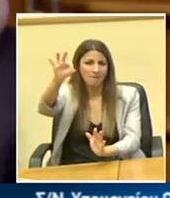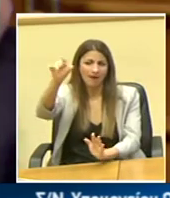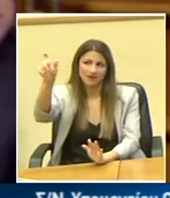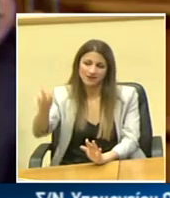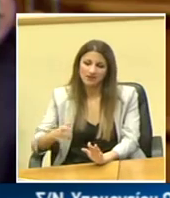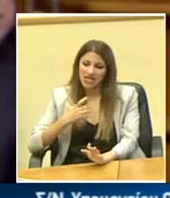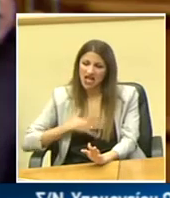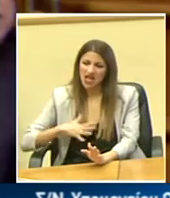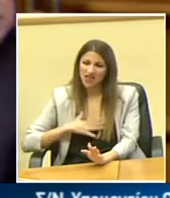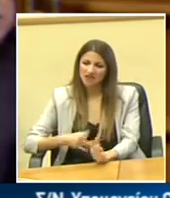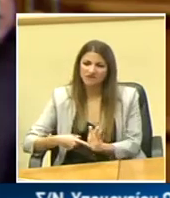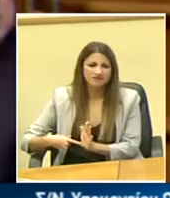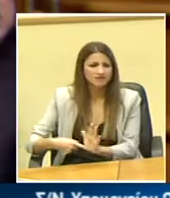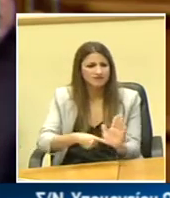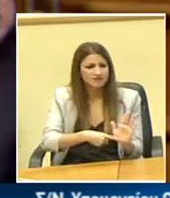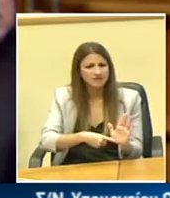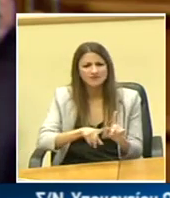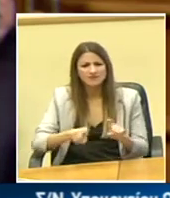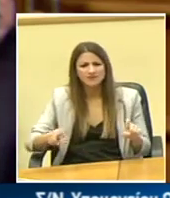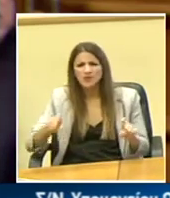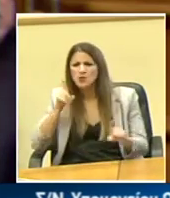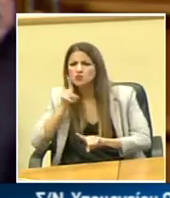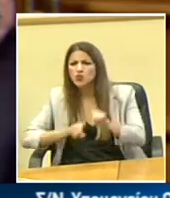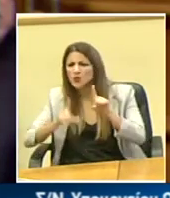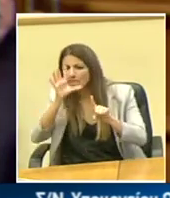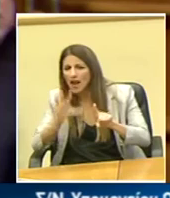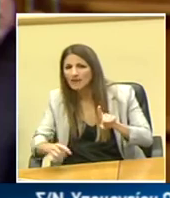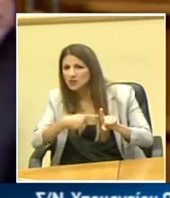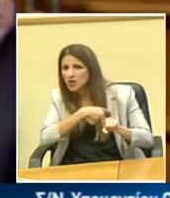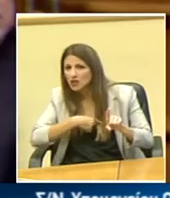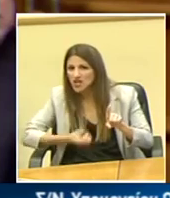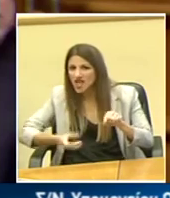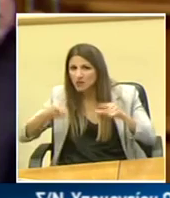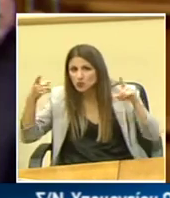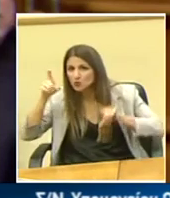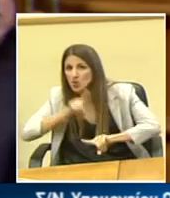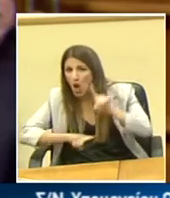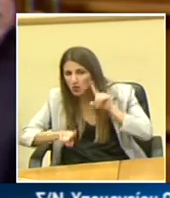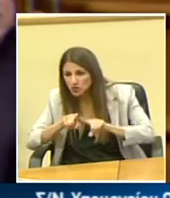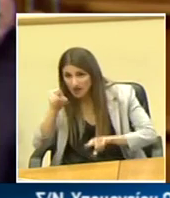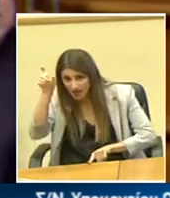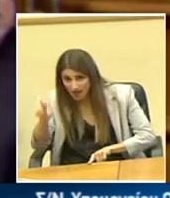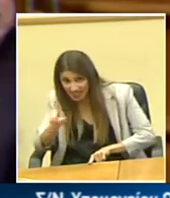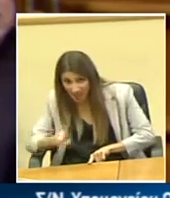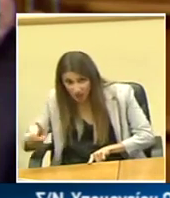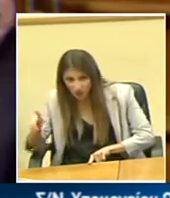σε ένα θλιβερό φερέφωνο του πραγματικού αρχηγού της Νέας Δημοκρατίας, που είναι ο κύριος Σαμαράς.